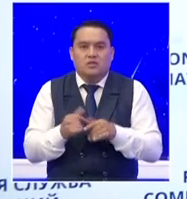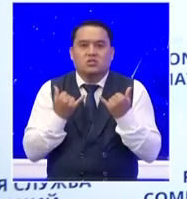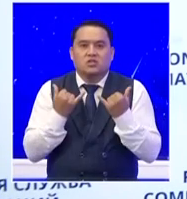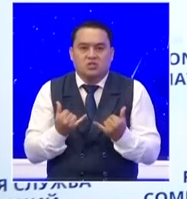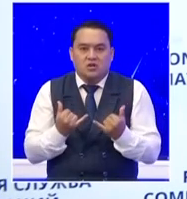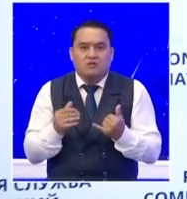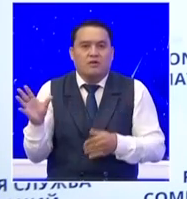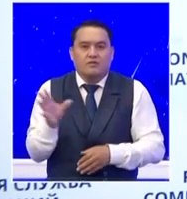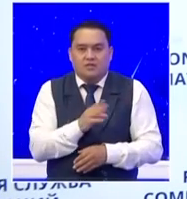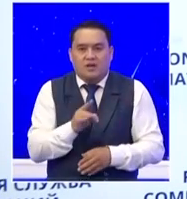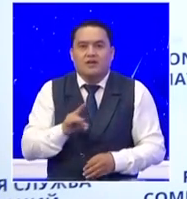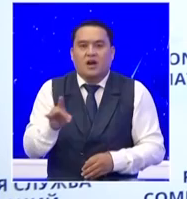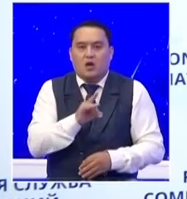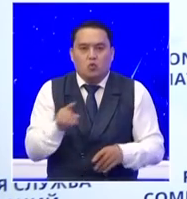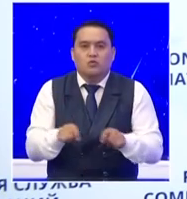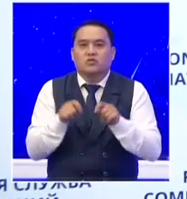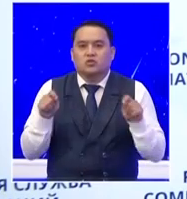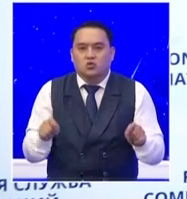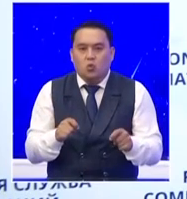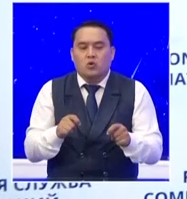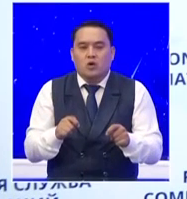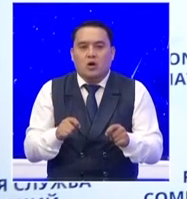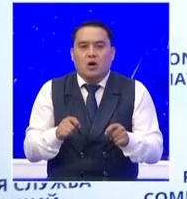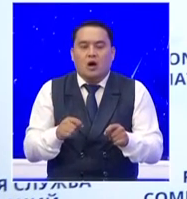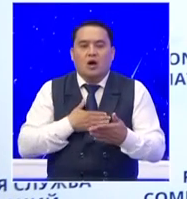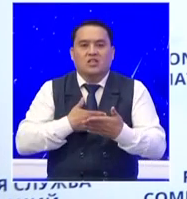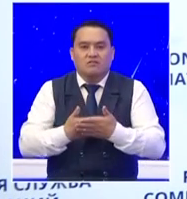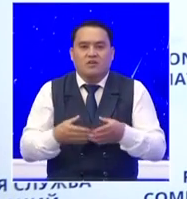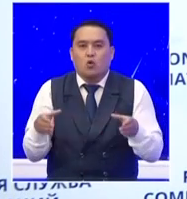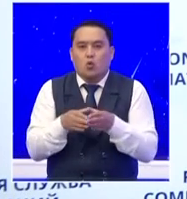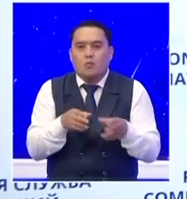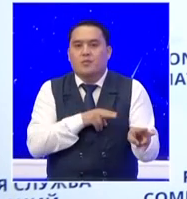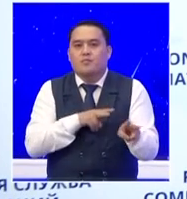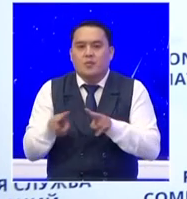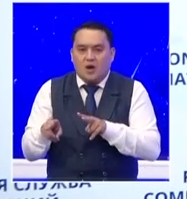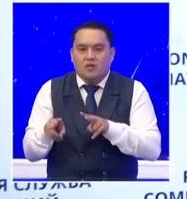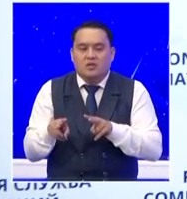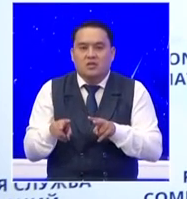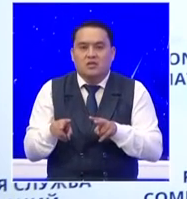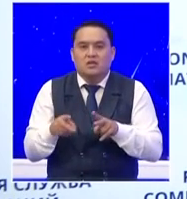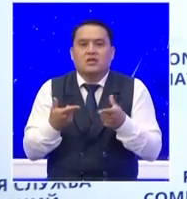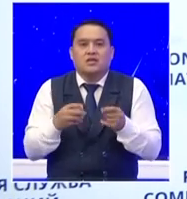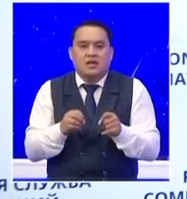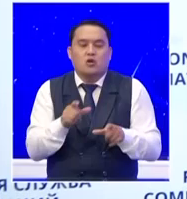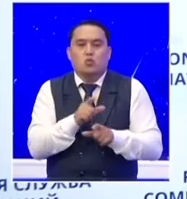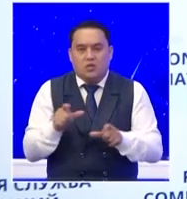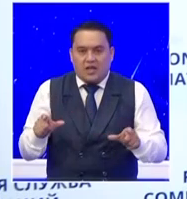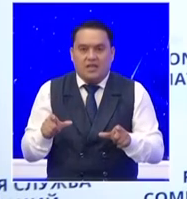сейчас во всех районах созданы мобильные группы, которые будут мониторить нахождение